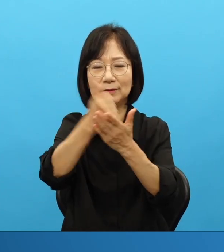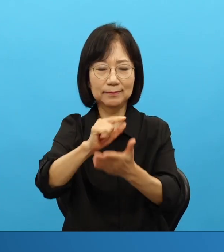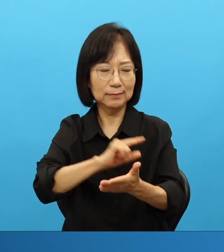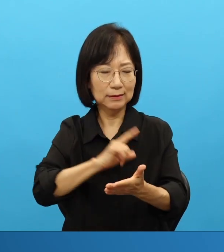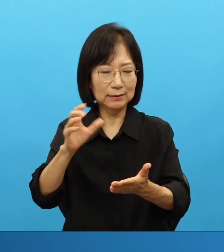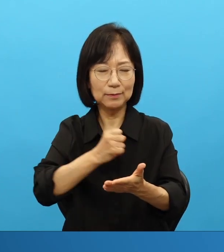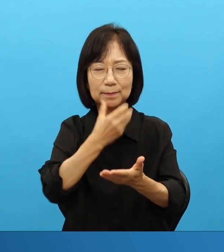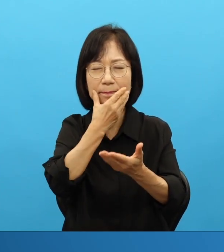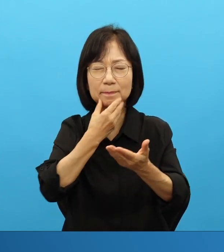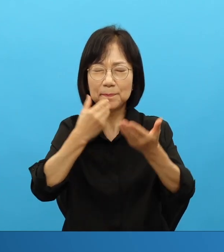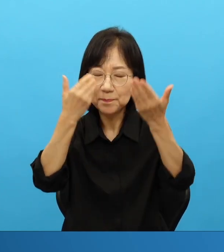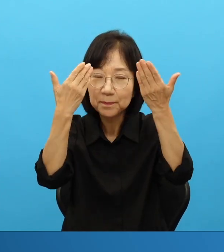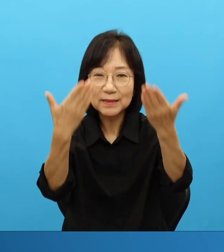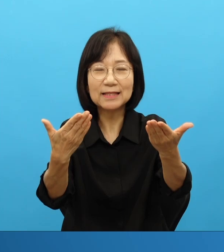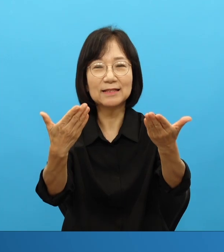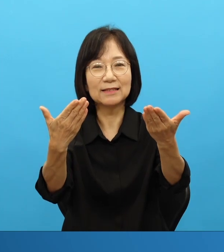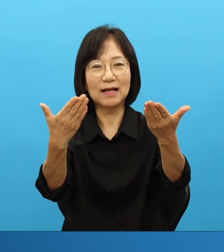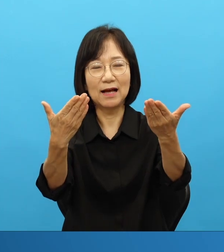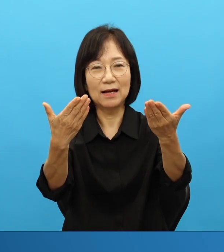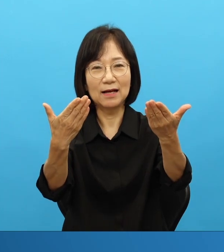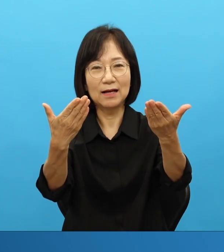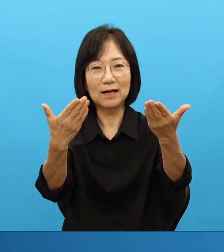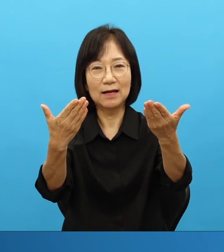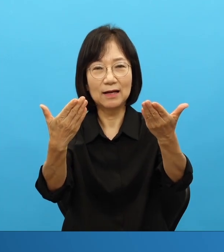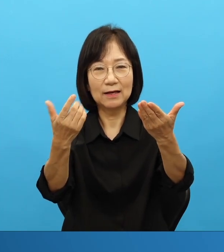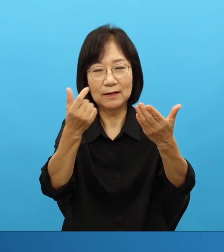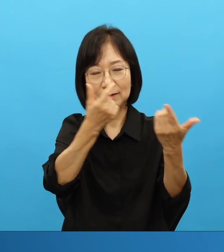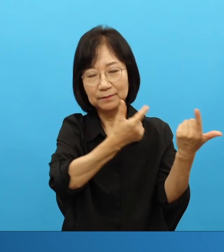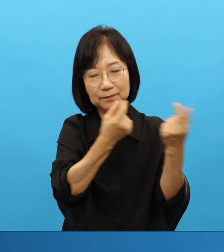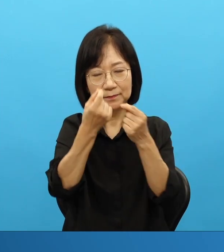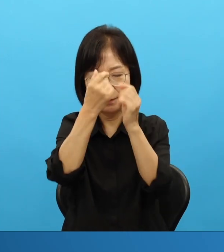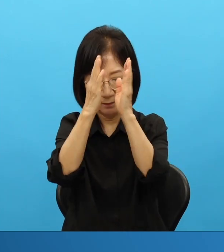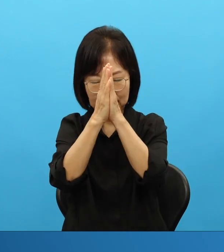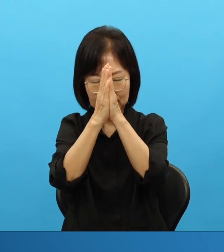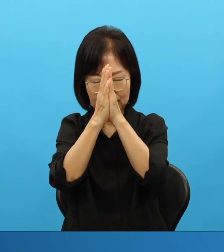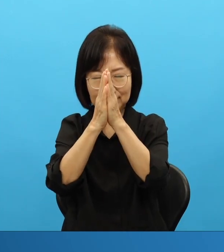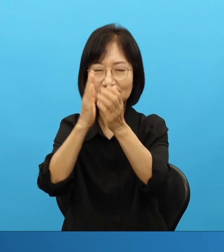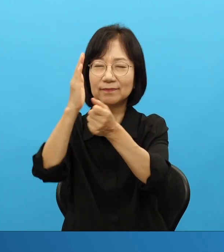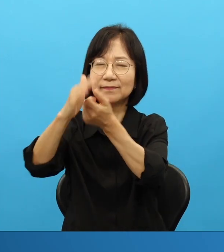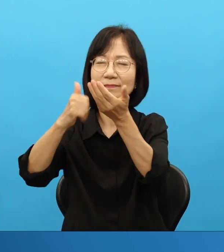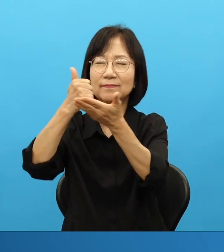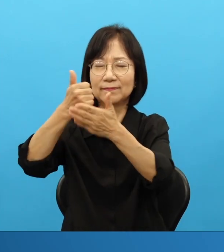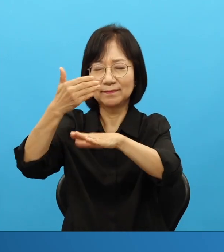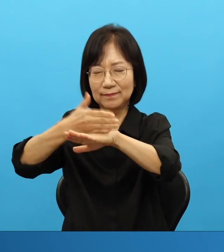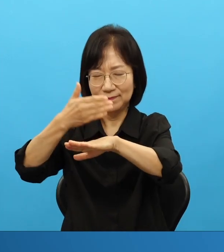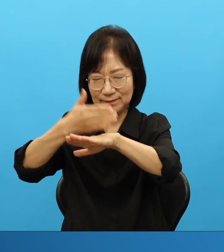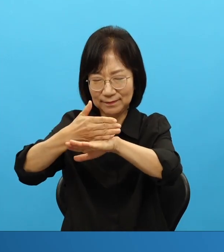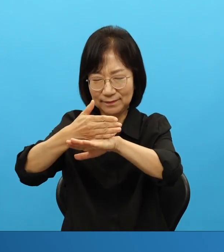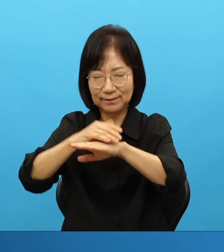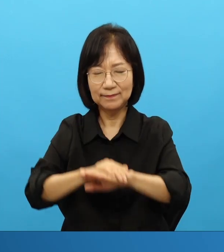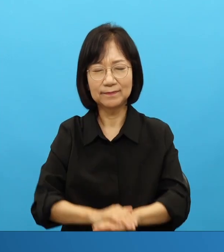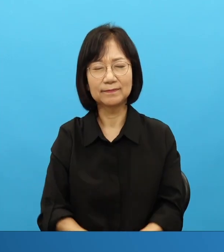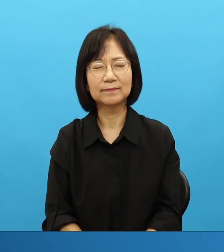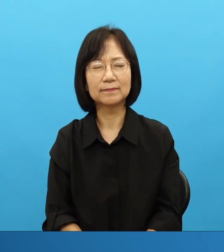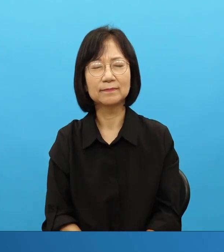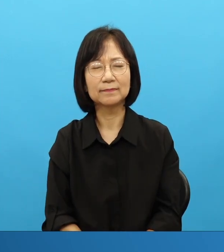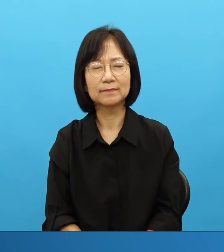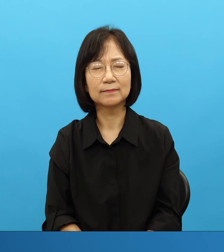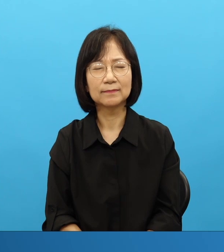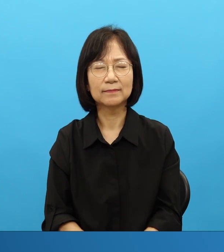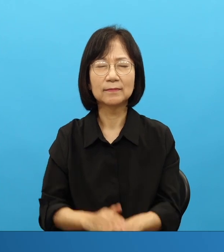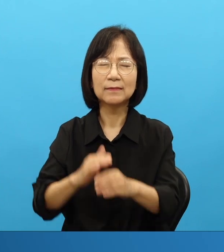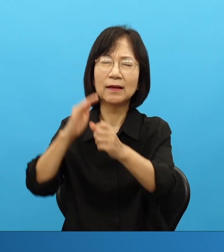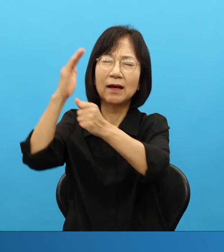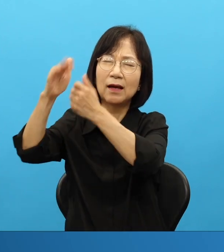day long today as you enter deep prayer, may you restore your health, may all your problems be 기도하겠습니다. solved, and may 하나님 감사드립니다. God fulfill His plan for you. 하나님의 위로가